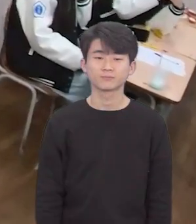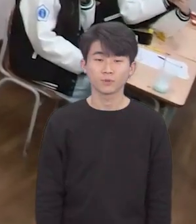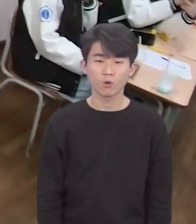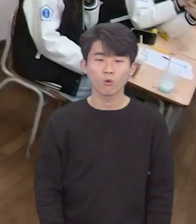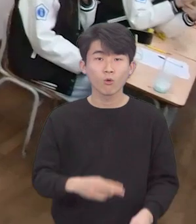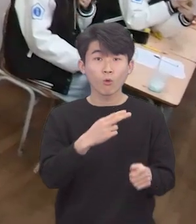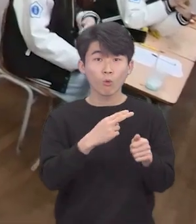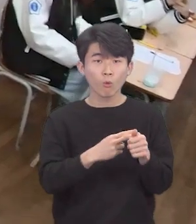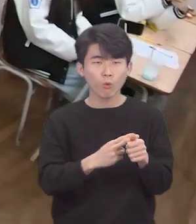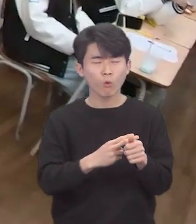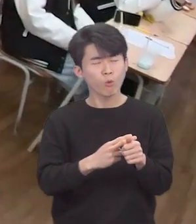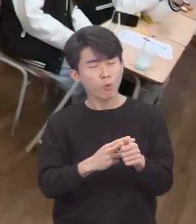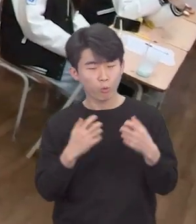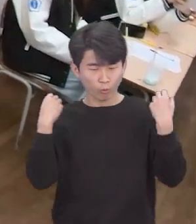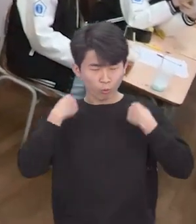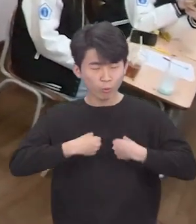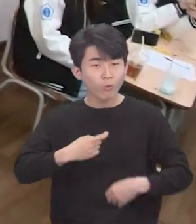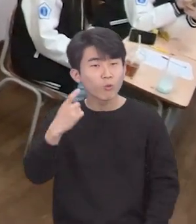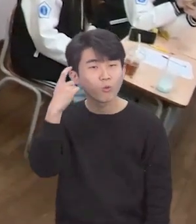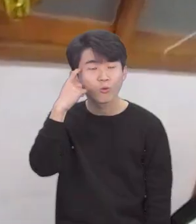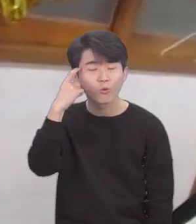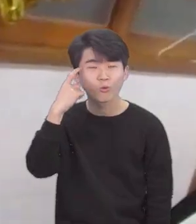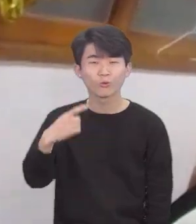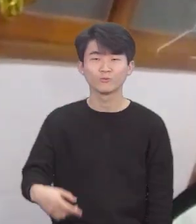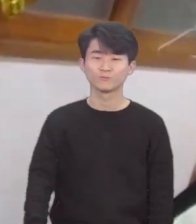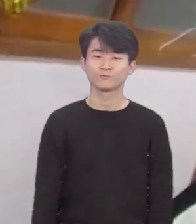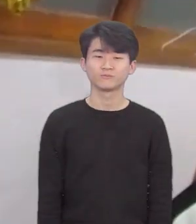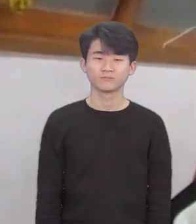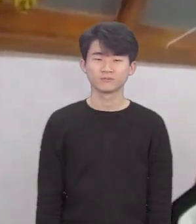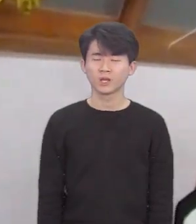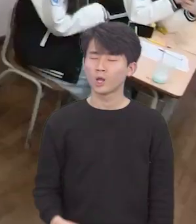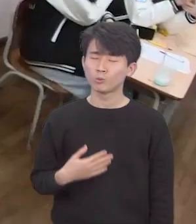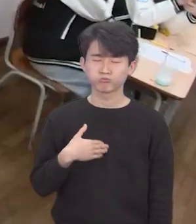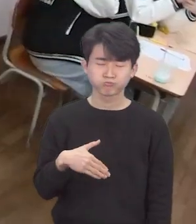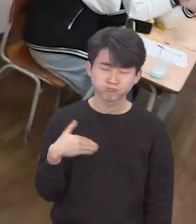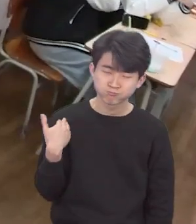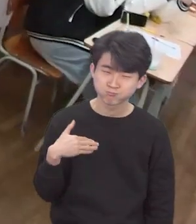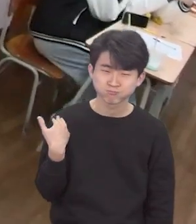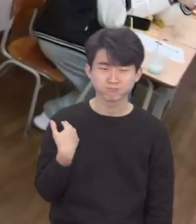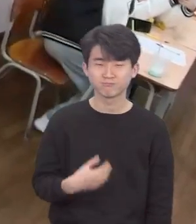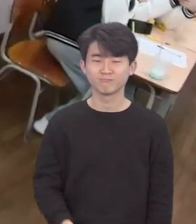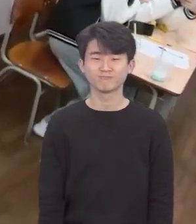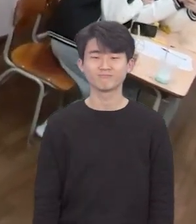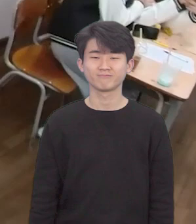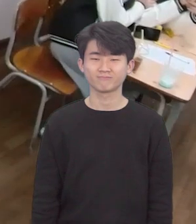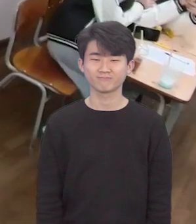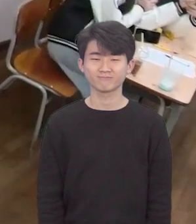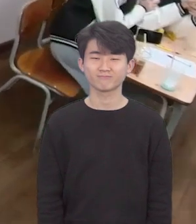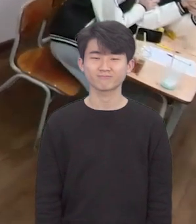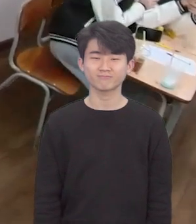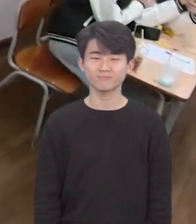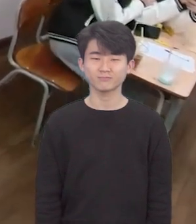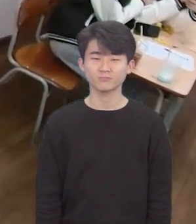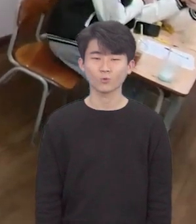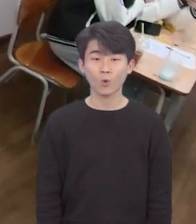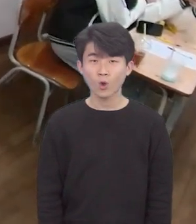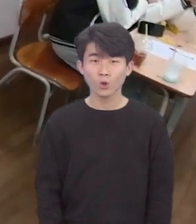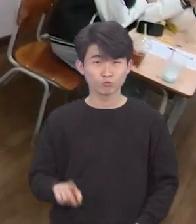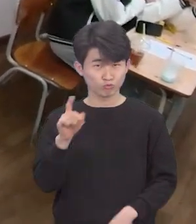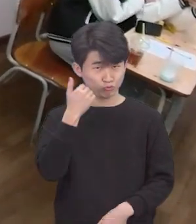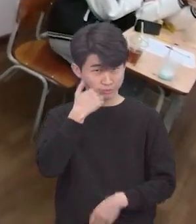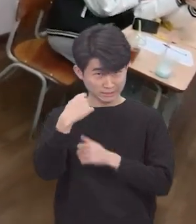선생님 혹시 왜 이런 이벤트를 준비하셨나요? 잘 모르겠나요? 아, 혹시 어떤